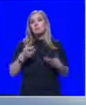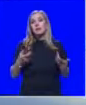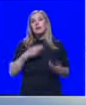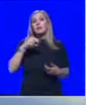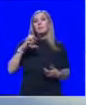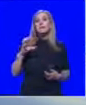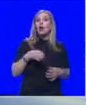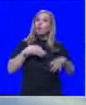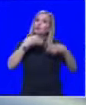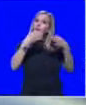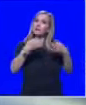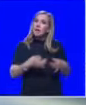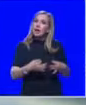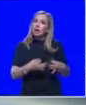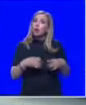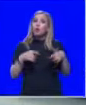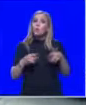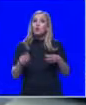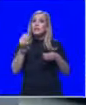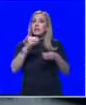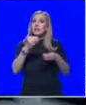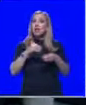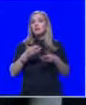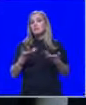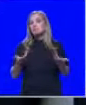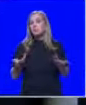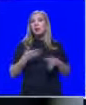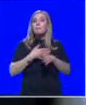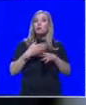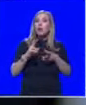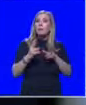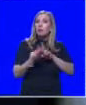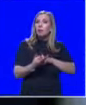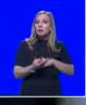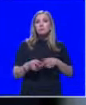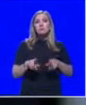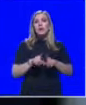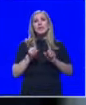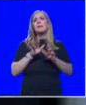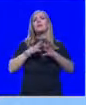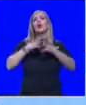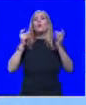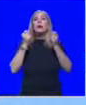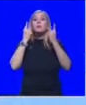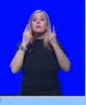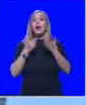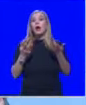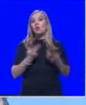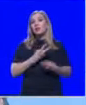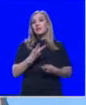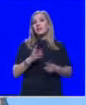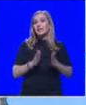ДПС официално, докато по съдържание Продължаваме промяната, така че няма да бъде някаква голяма изненада, ако и двете станат